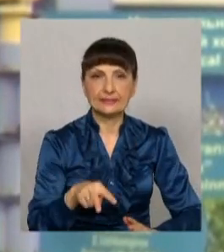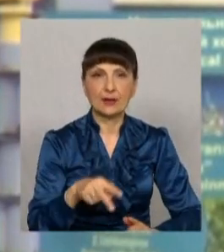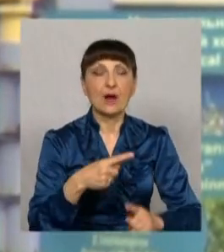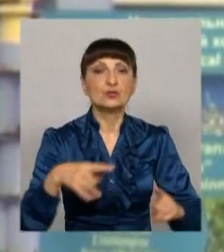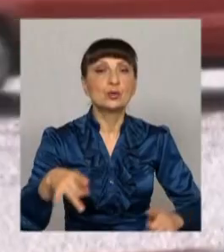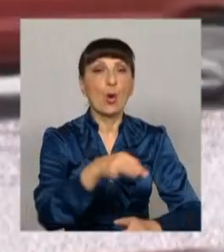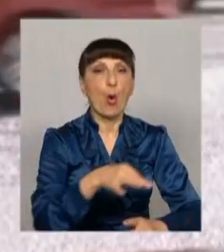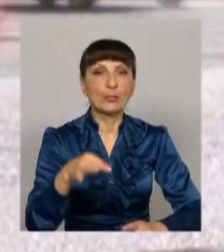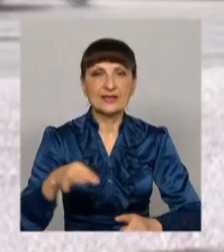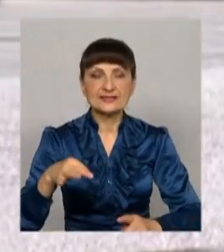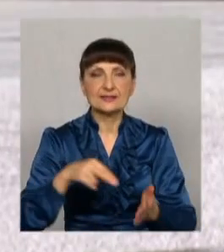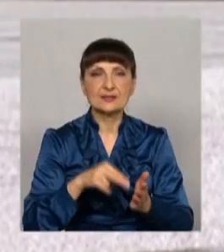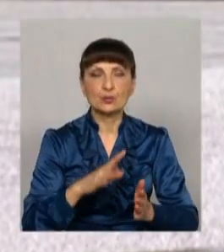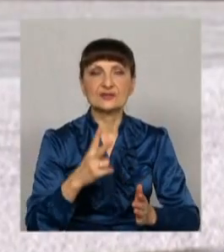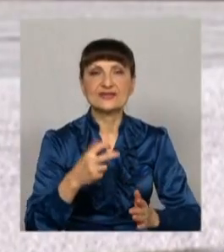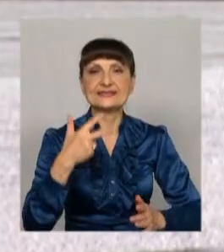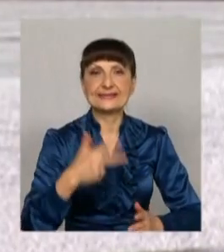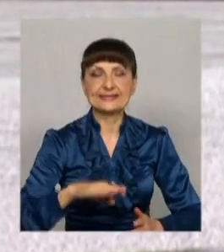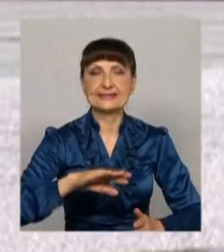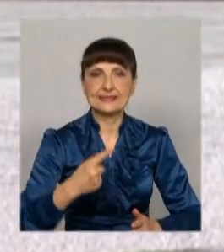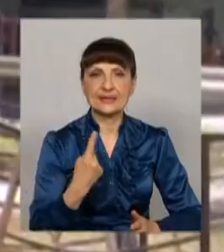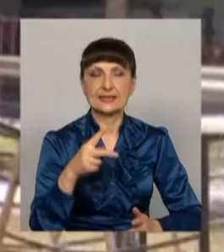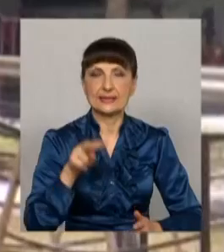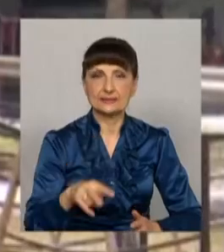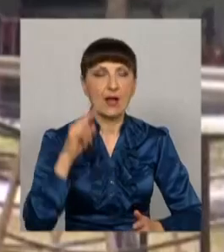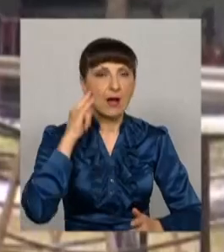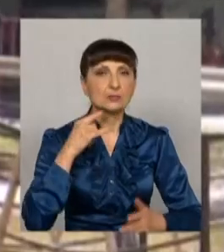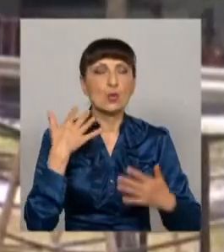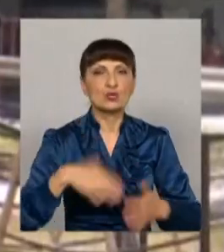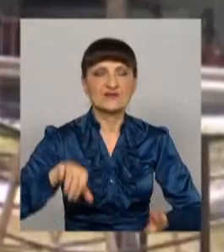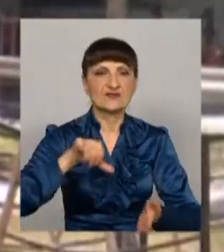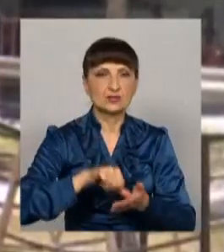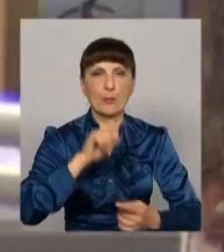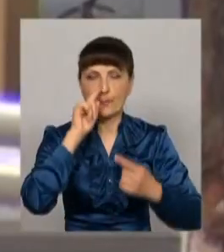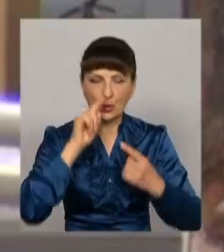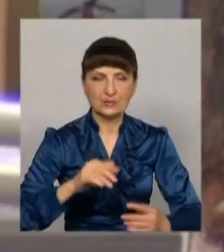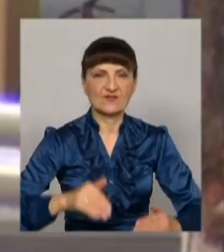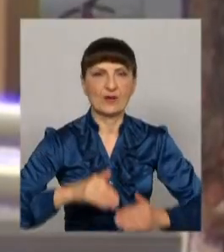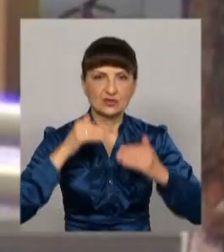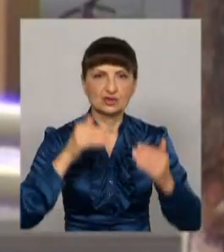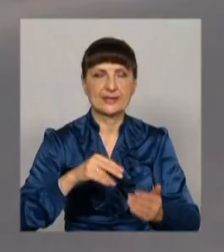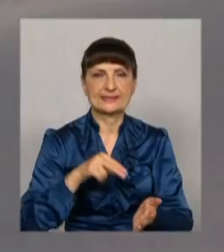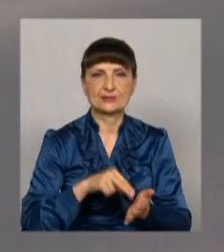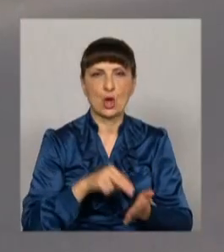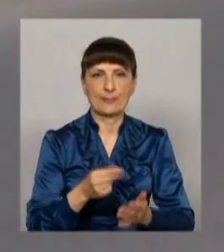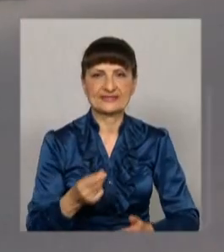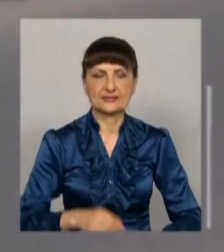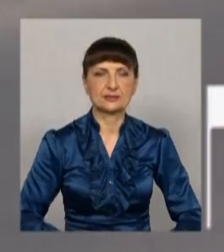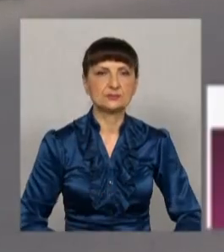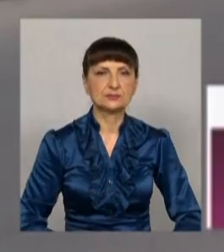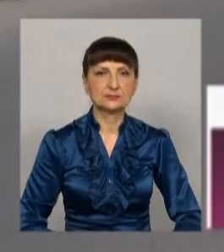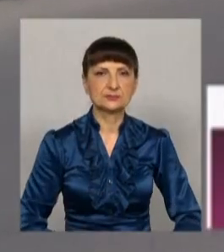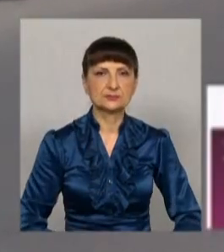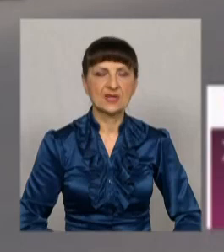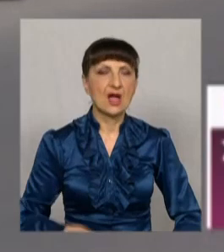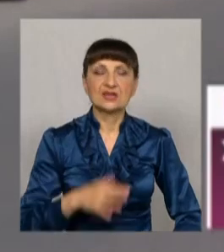же областях его цена составит 230 тенге за литр. Казахстанцы уже выступают против повышения цен на ГСМ. Достаточно для